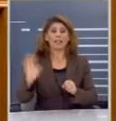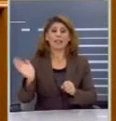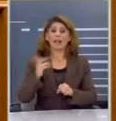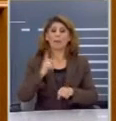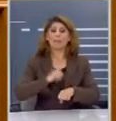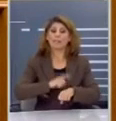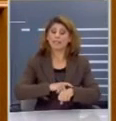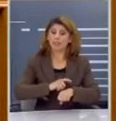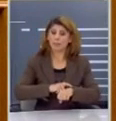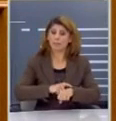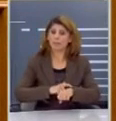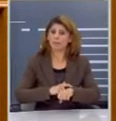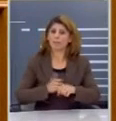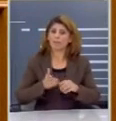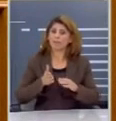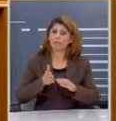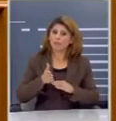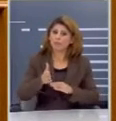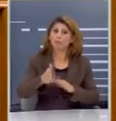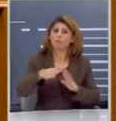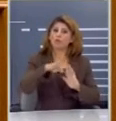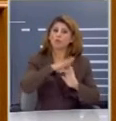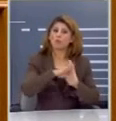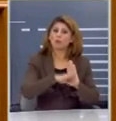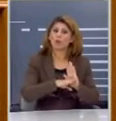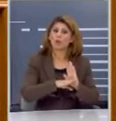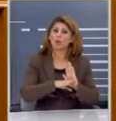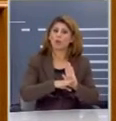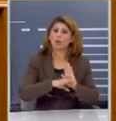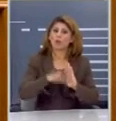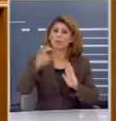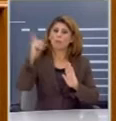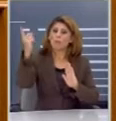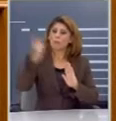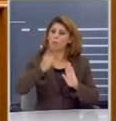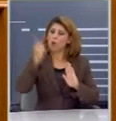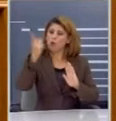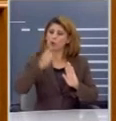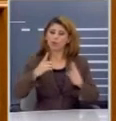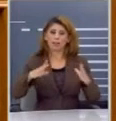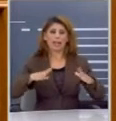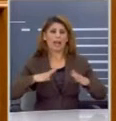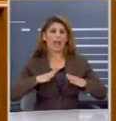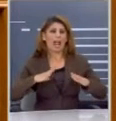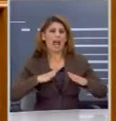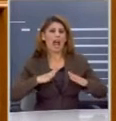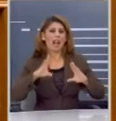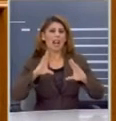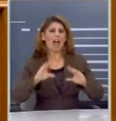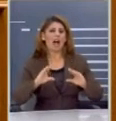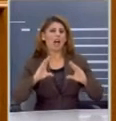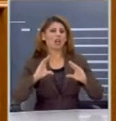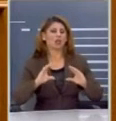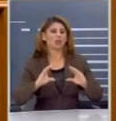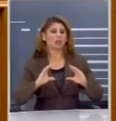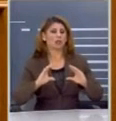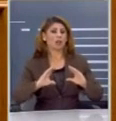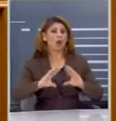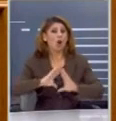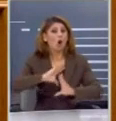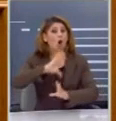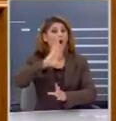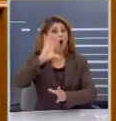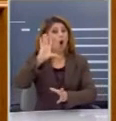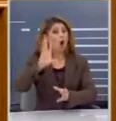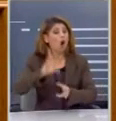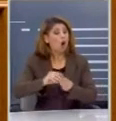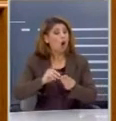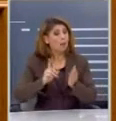στο πρόγραμμα ποσοτικής χαλάρωσης. Όλα αυτά πρέπει να γίνουν στην ώρα τους